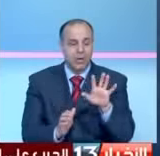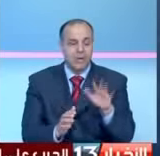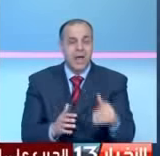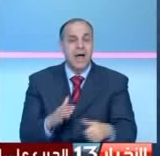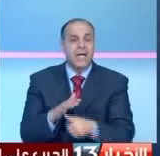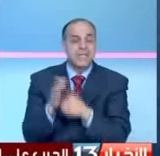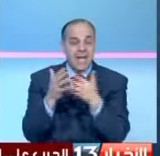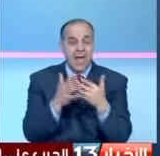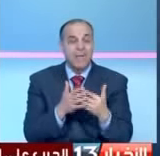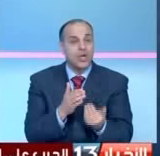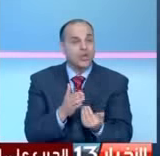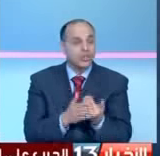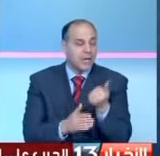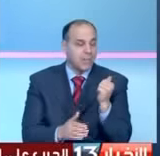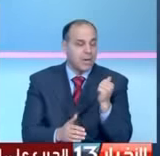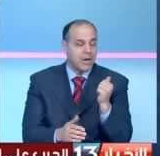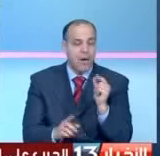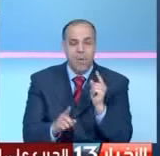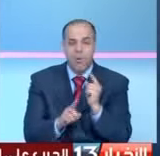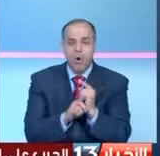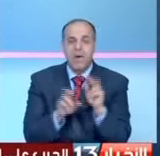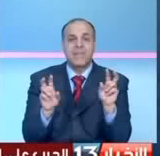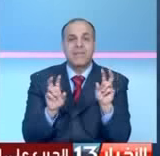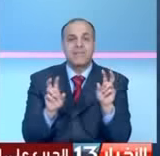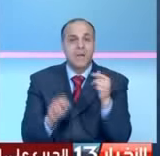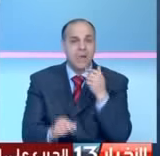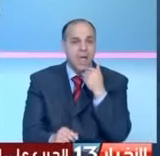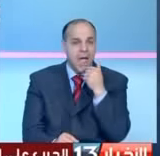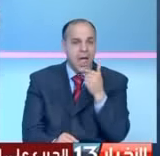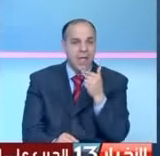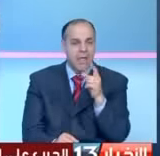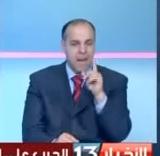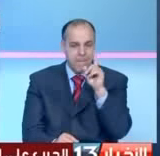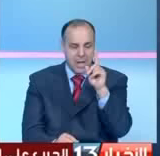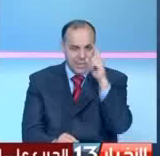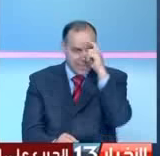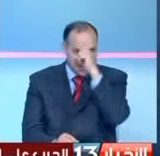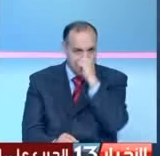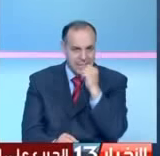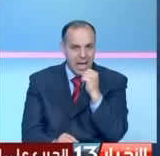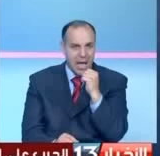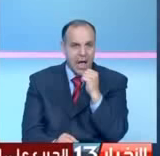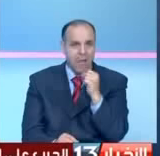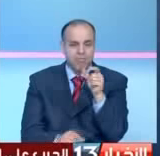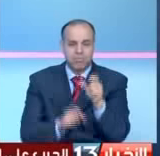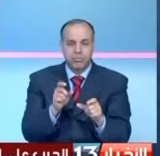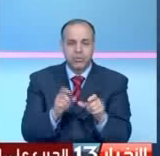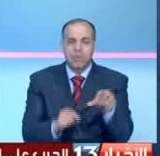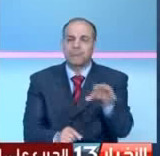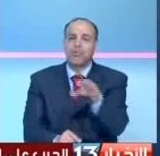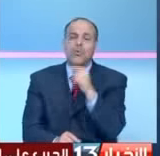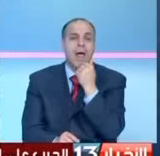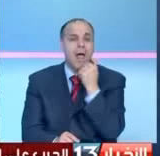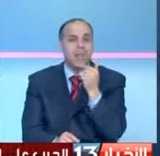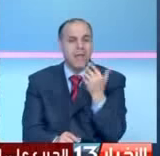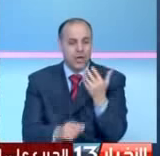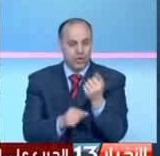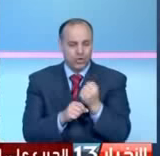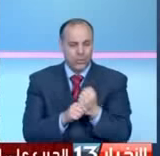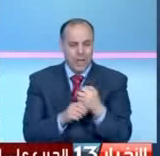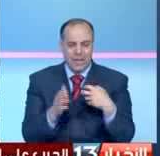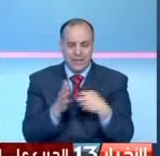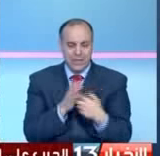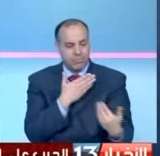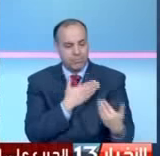للولايات المتحدة الأمريكية أمس في مقابلة تلفزية أنه سيكون من الصعب على مواطني بعض البلدان الحصول على